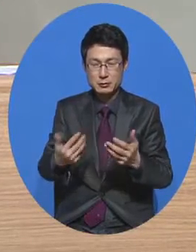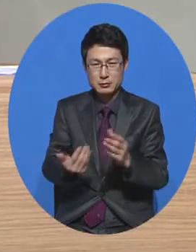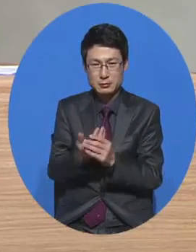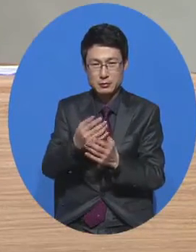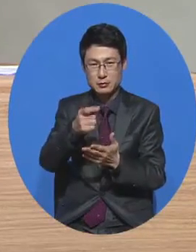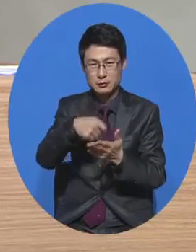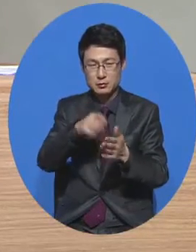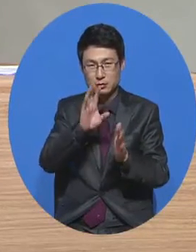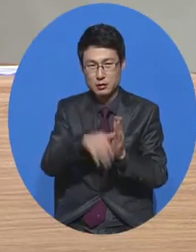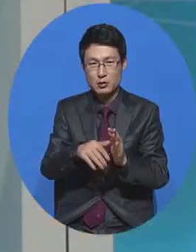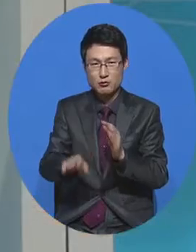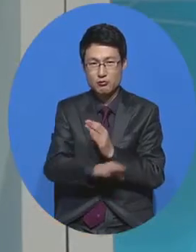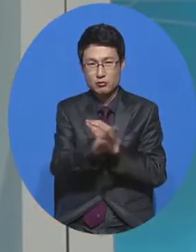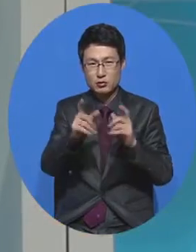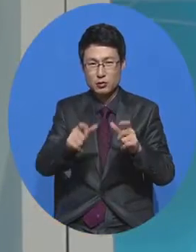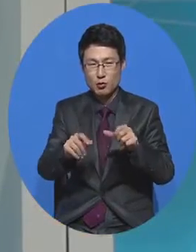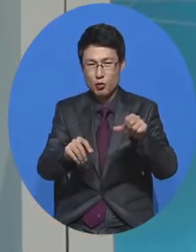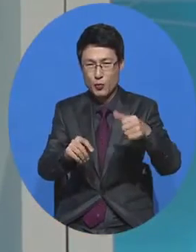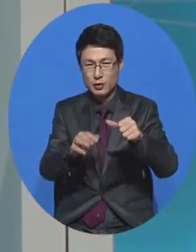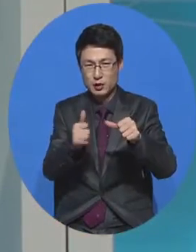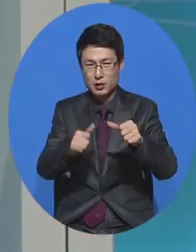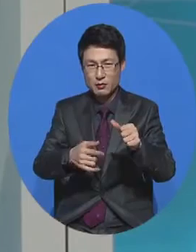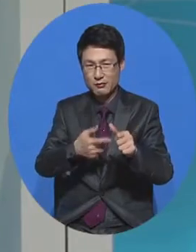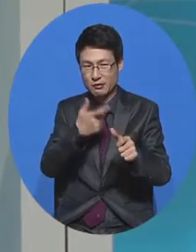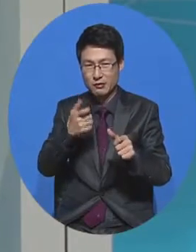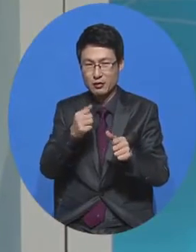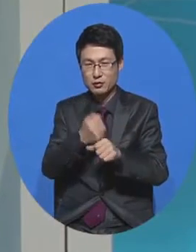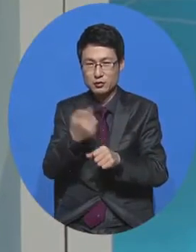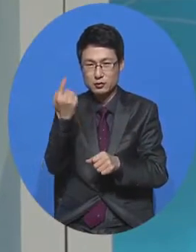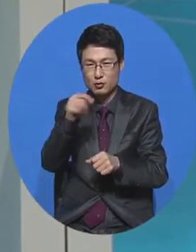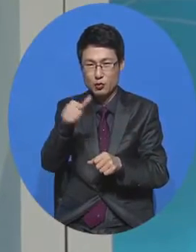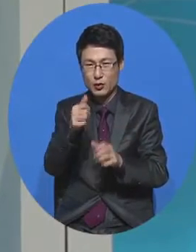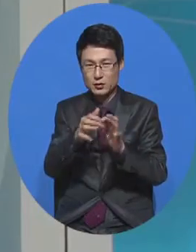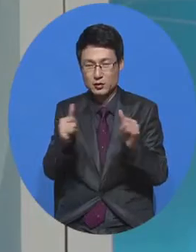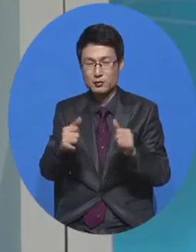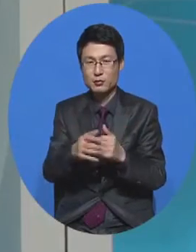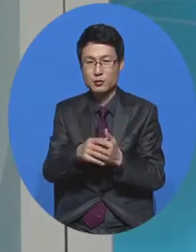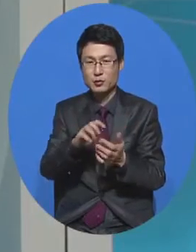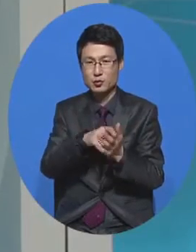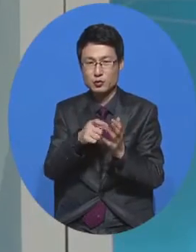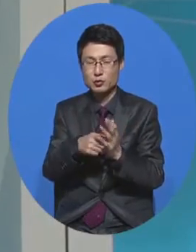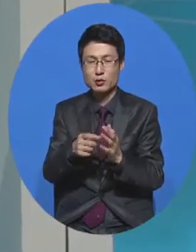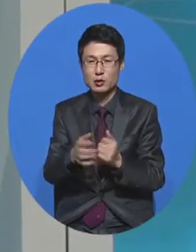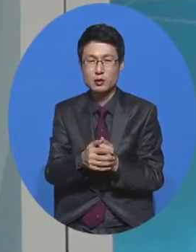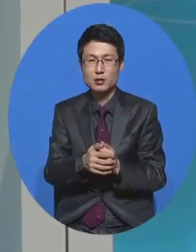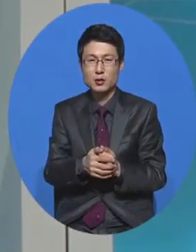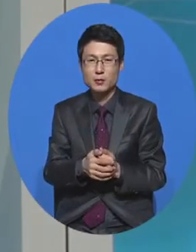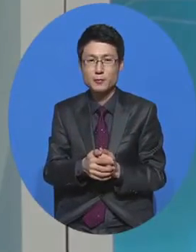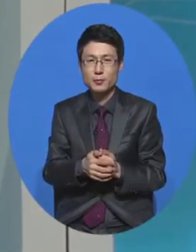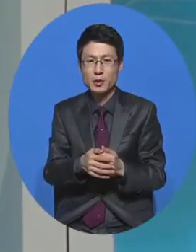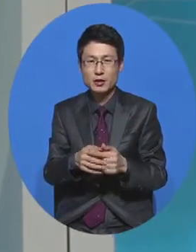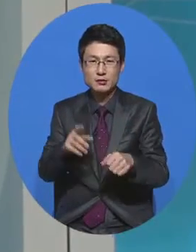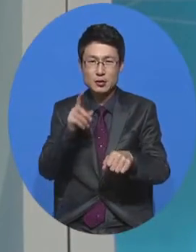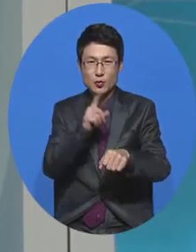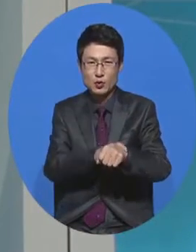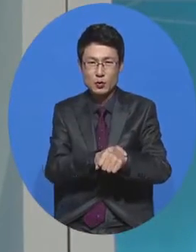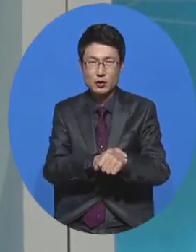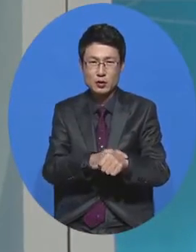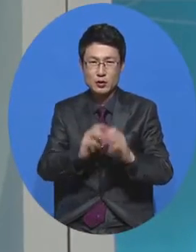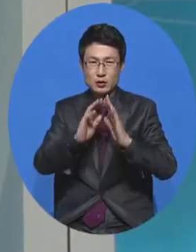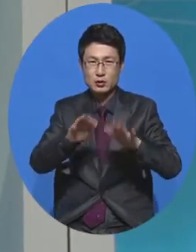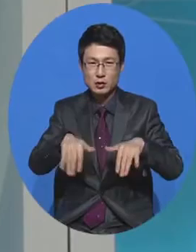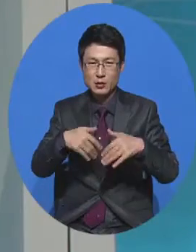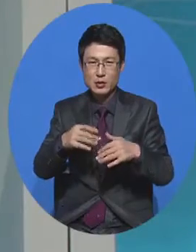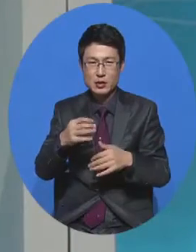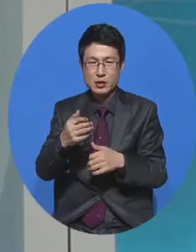우리지역 무병 5백 명을 사살하고 1500명을 뭐 그 뭡니까 체포 하면서 전라도 우 병이